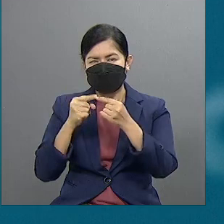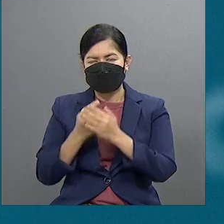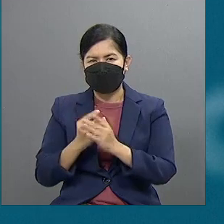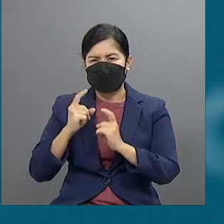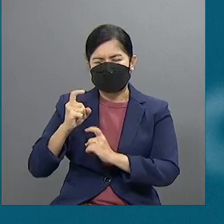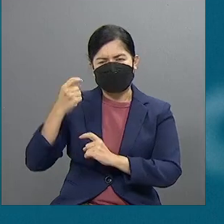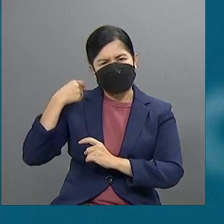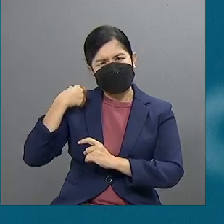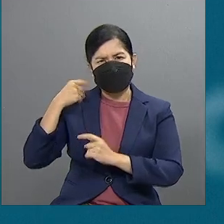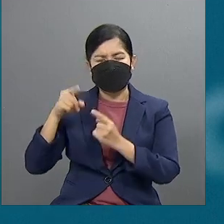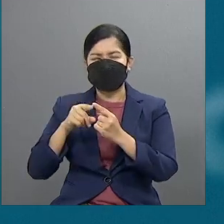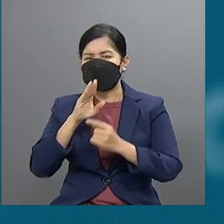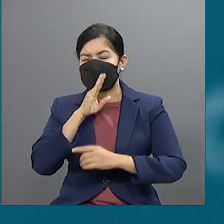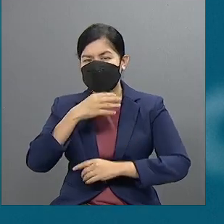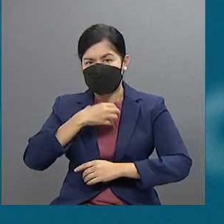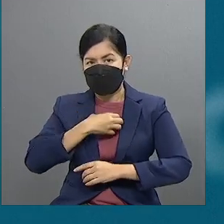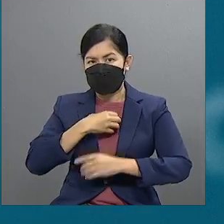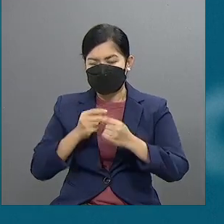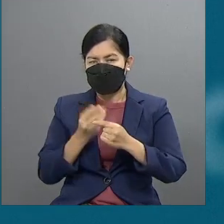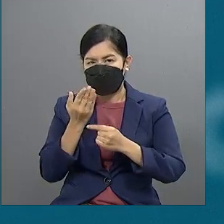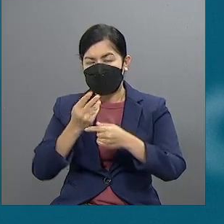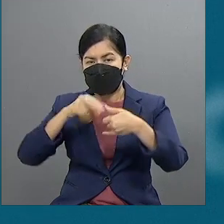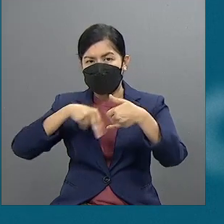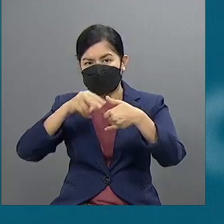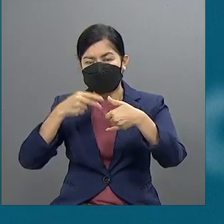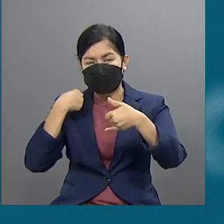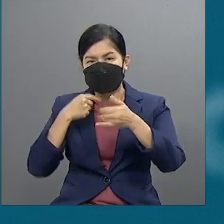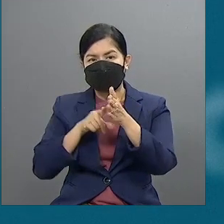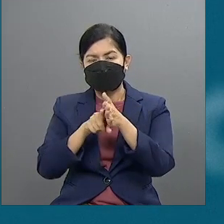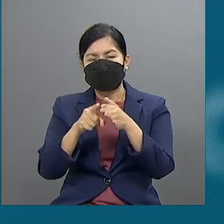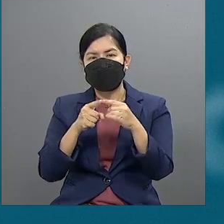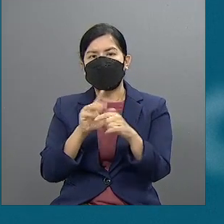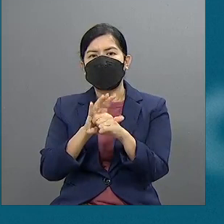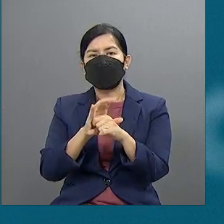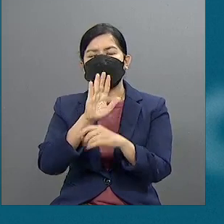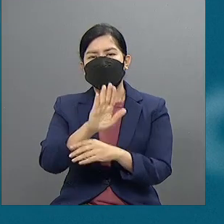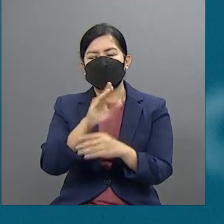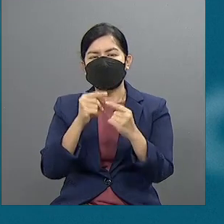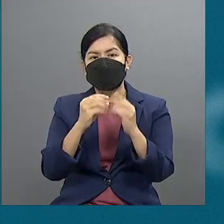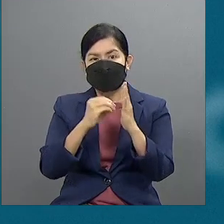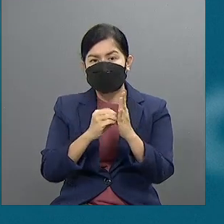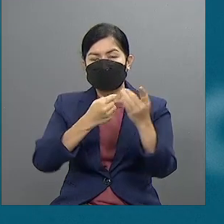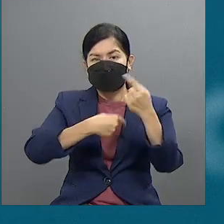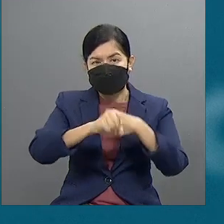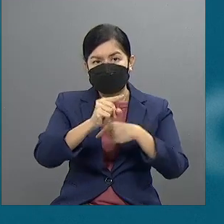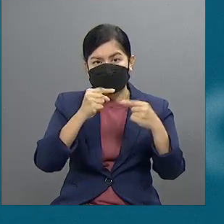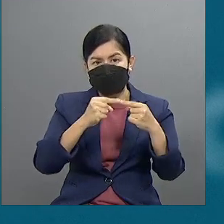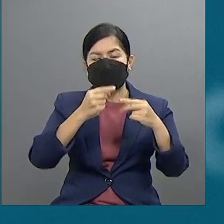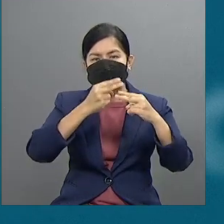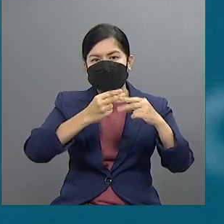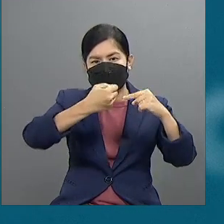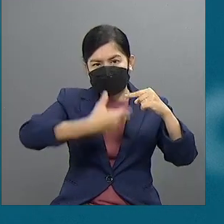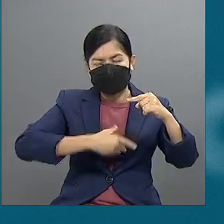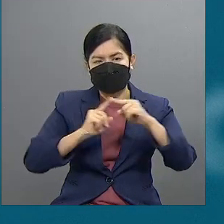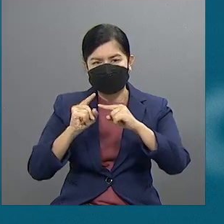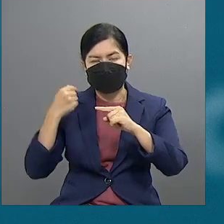-19 ที่หน่วยบริการตรวจเชิงรุกโควิด-19 กรุงเทพมหานครสามารถเดินทางไปยังสถานที่ดังต่อไปนี้ค่ะมหาวิ